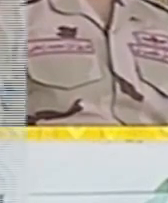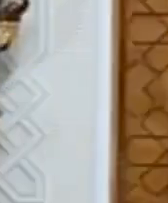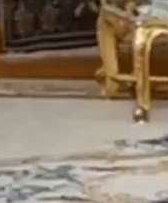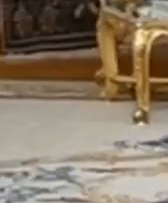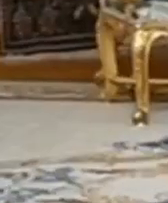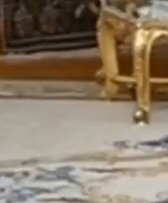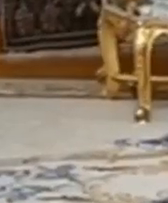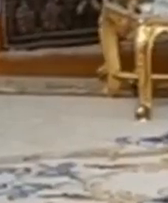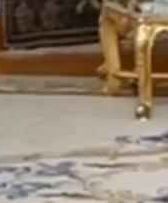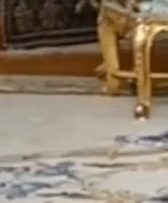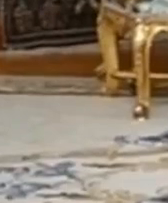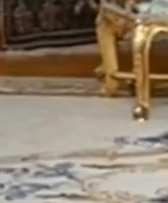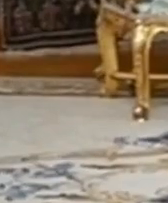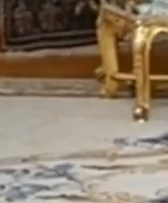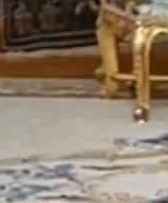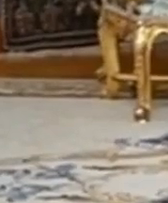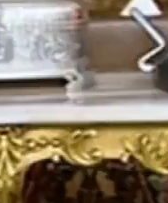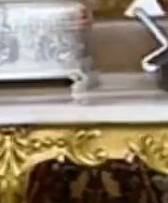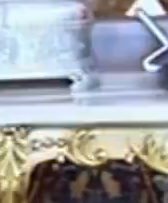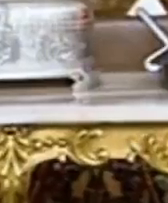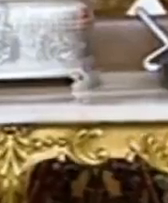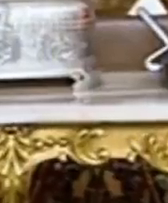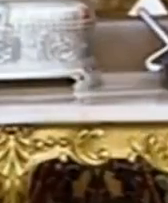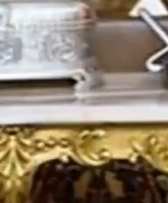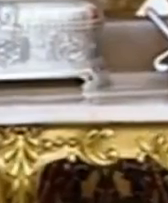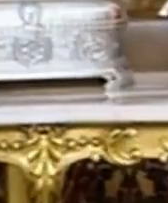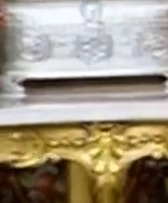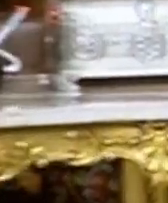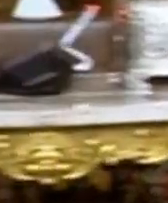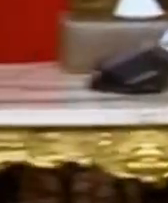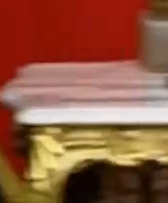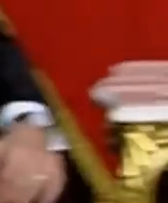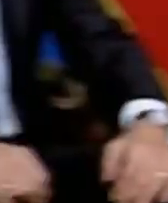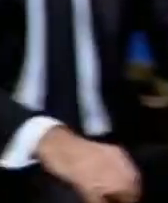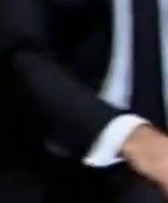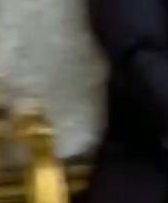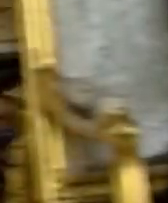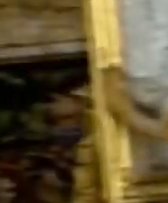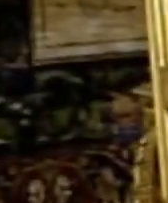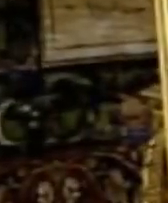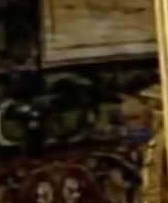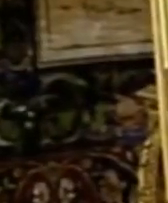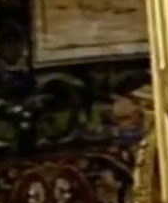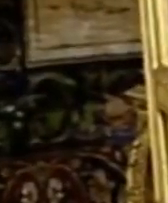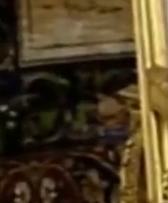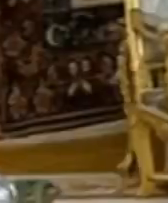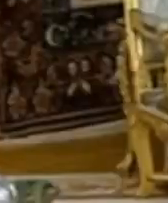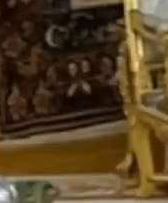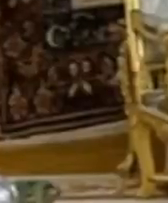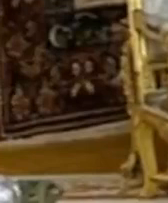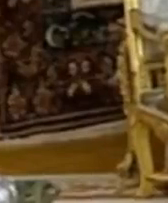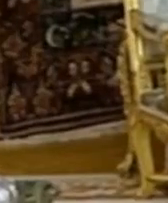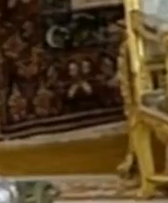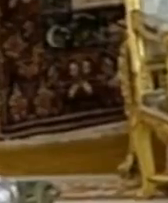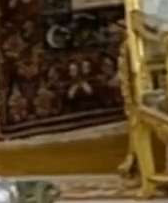المسلحة. قمة مصرية فرنسية بالقاهرة تتناول العلاقات الثنائية وتطورات الأوضاع الإقليمية.